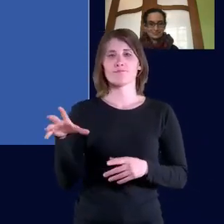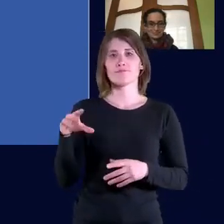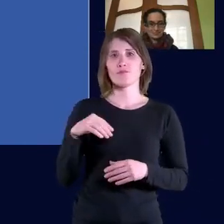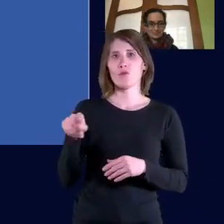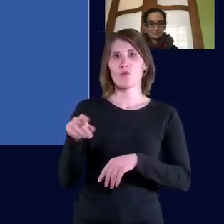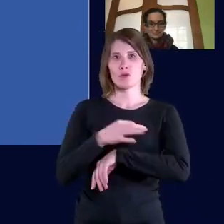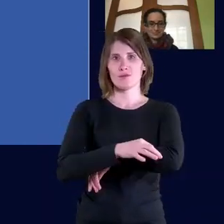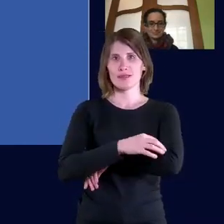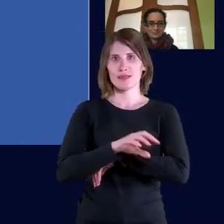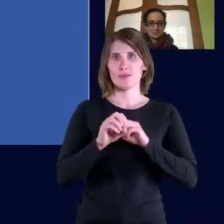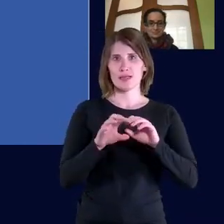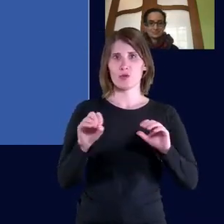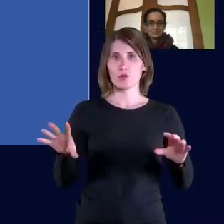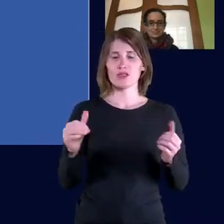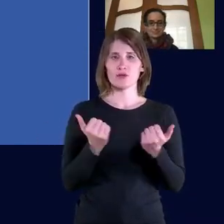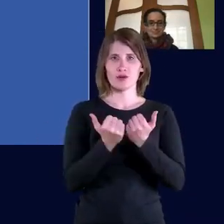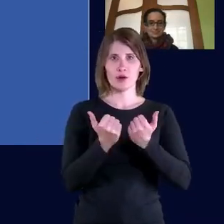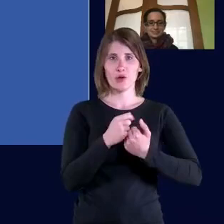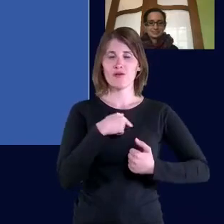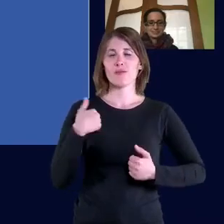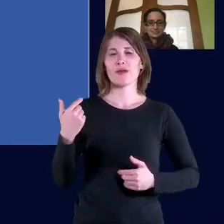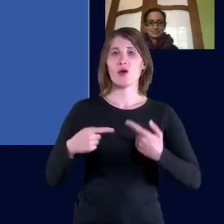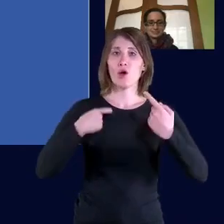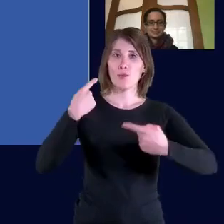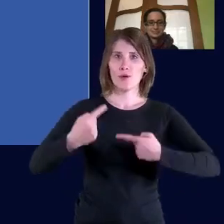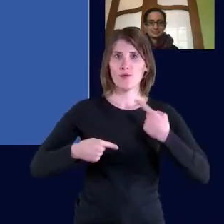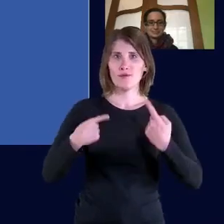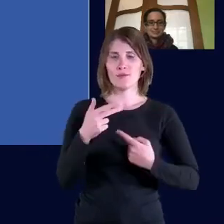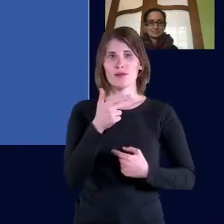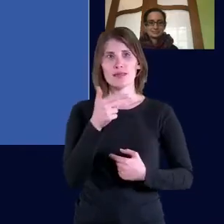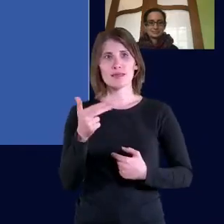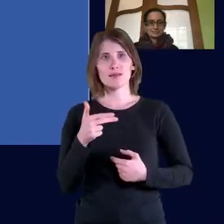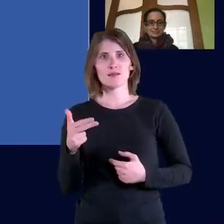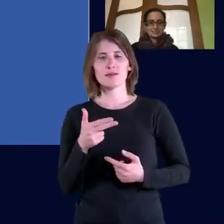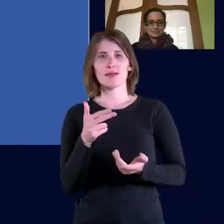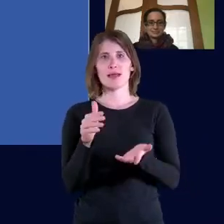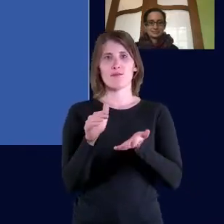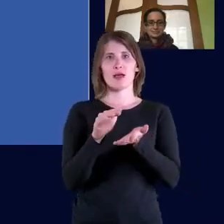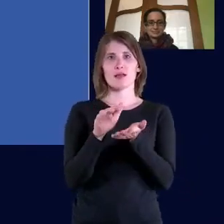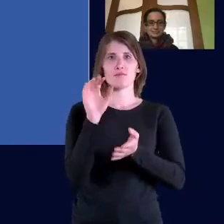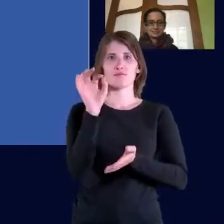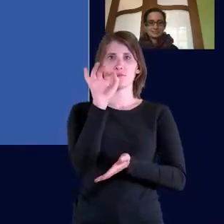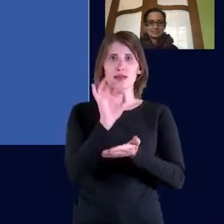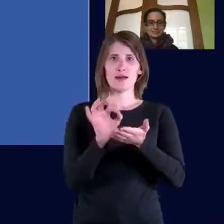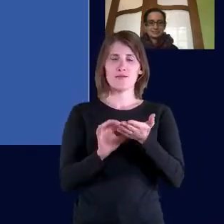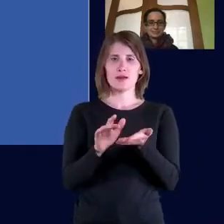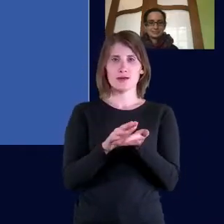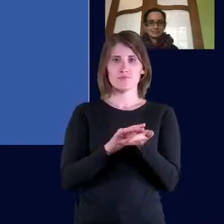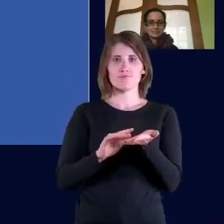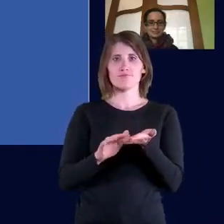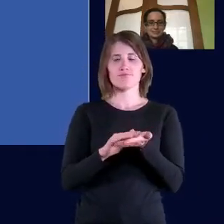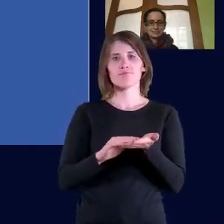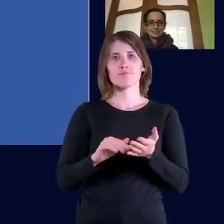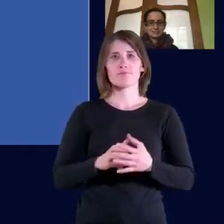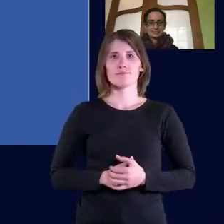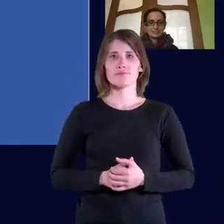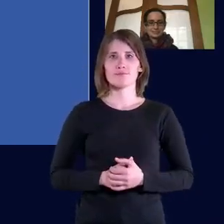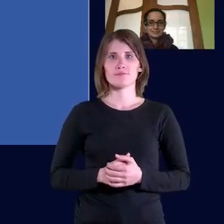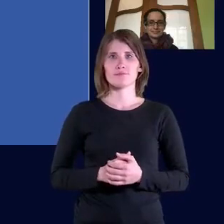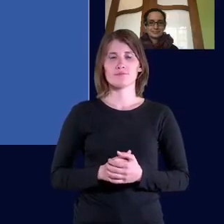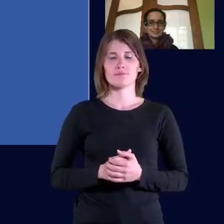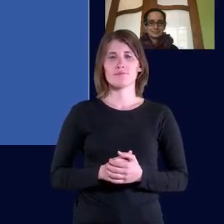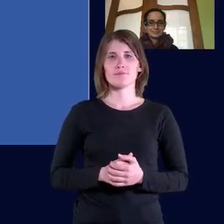przybliżymy państwu tematykę dostępności grafiki dotykowej Bardzo proszę o kolejny slajd